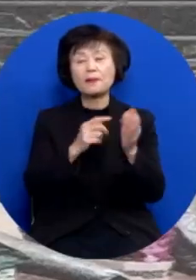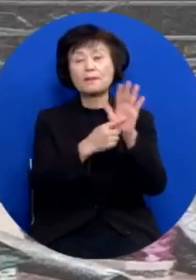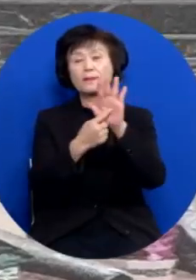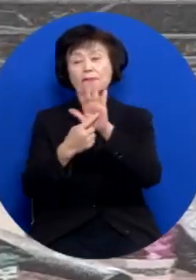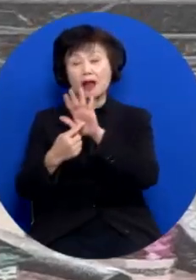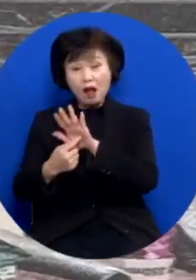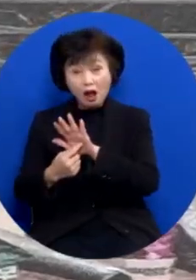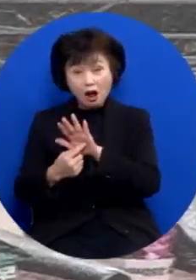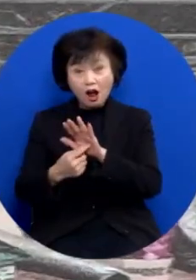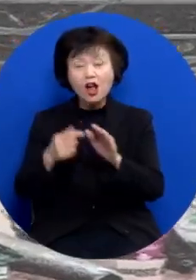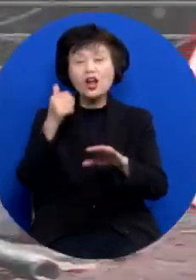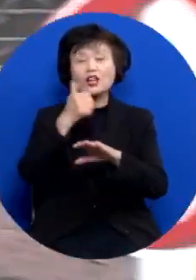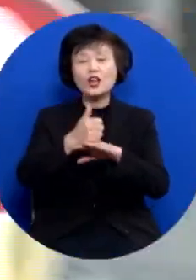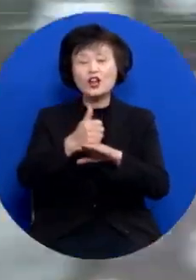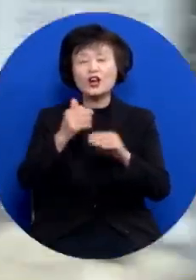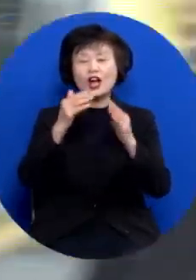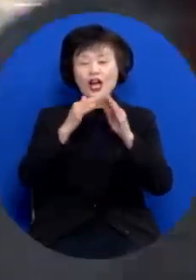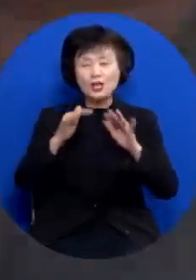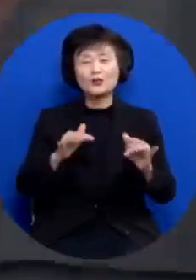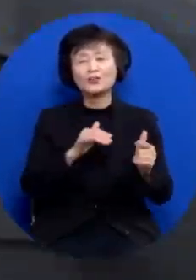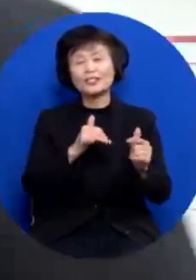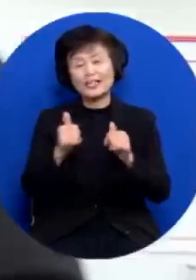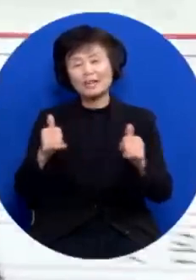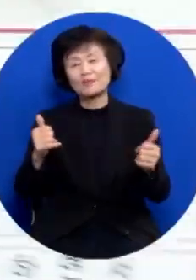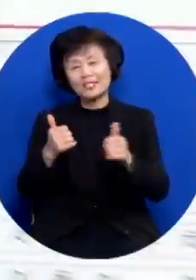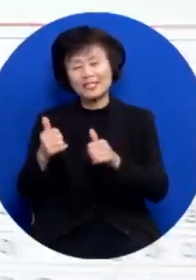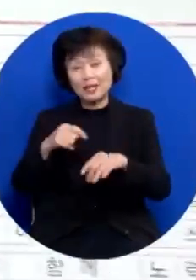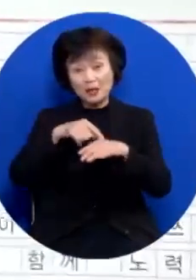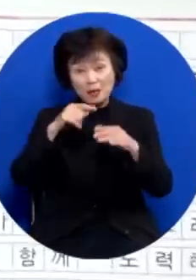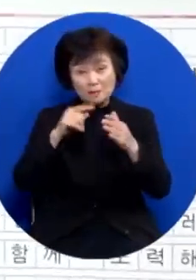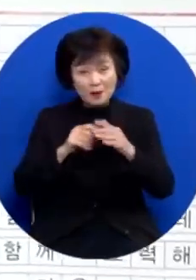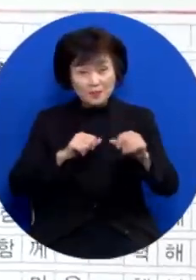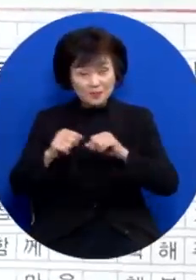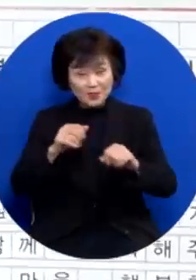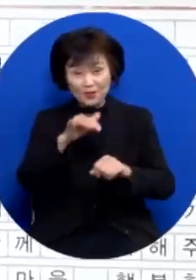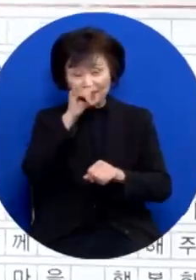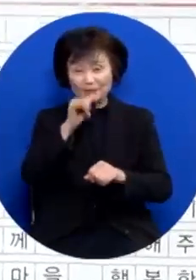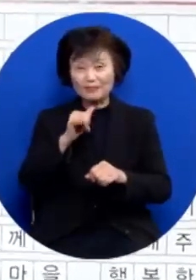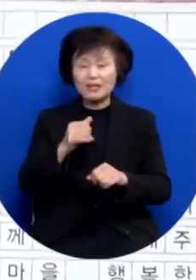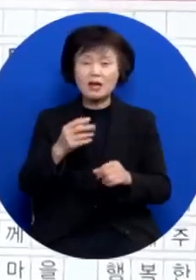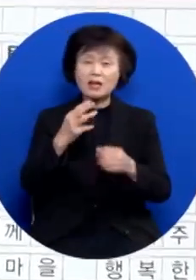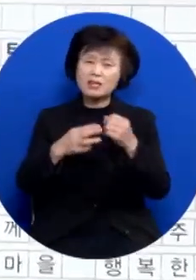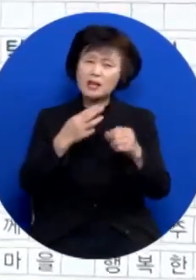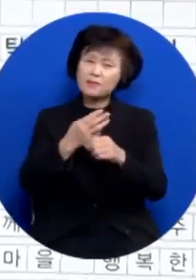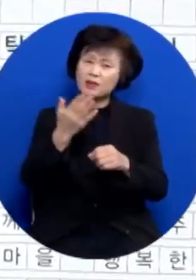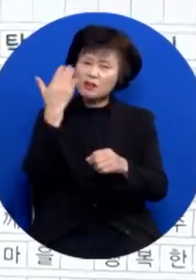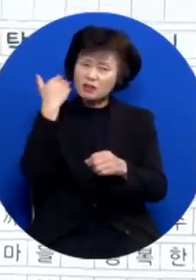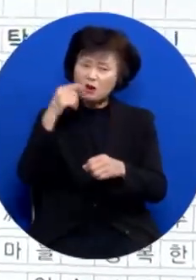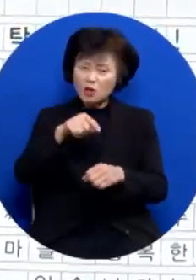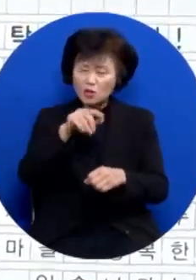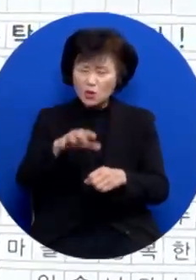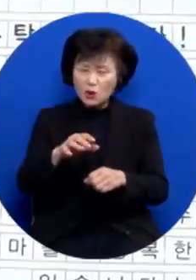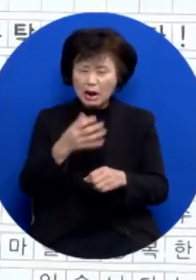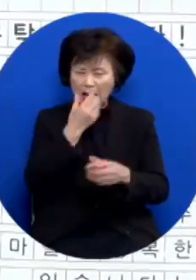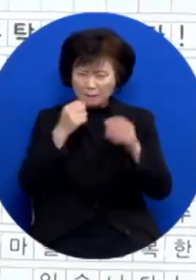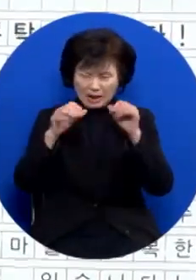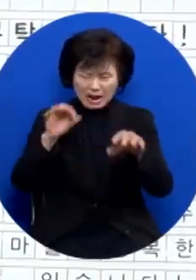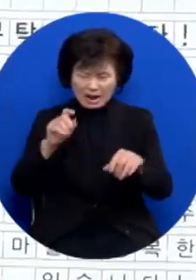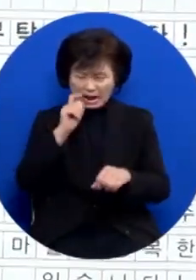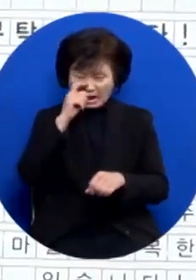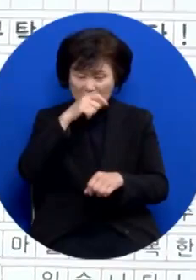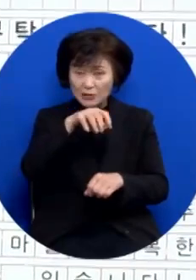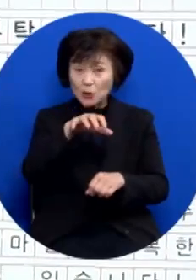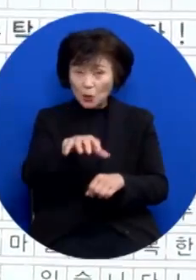마음을 움직였습니다 청주 강림교회 옆에 위치한 골목입니다 3년 전만 해도 쓰레기장을 방불케한 이곳은